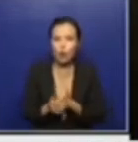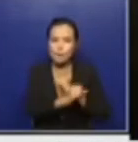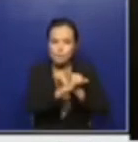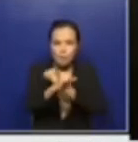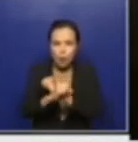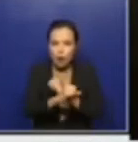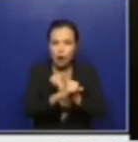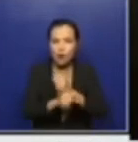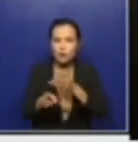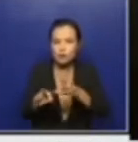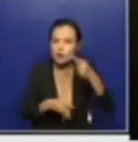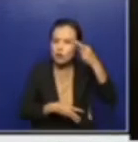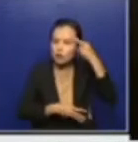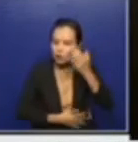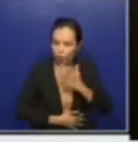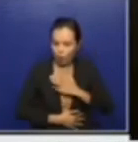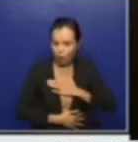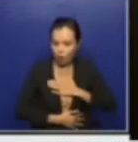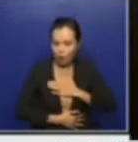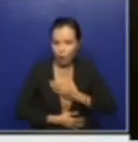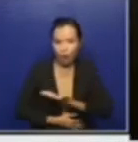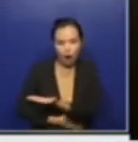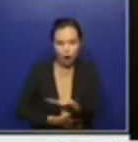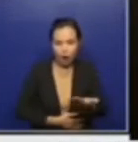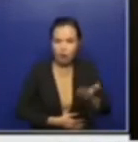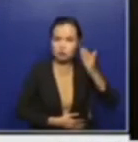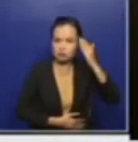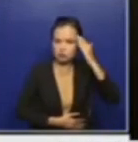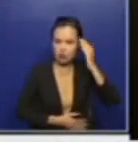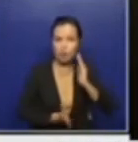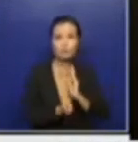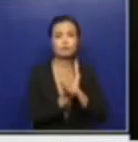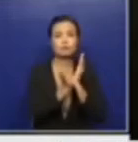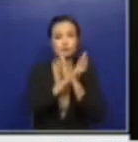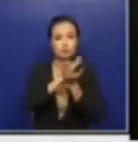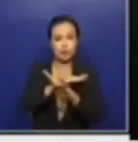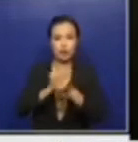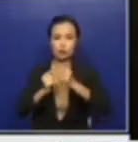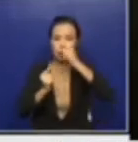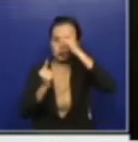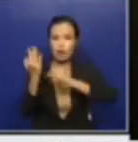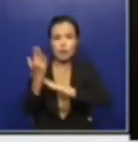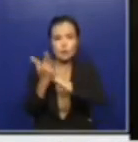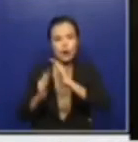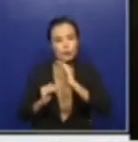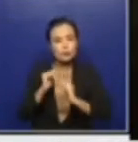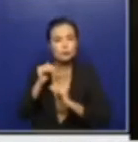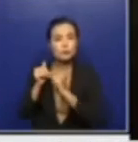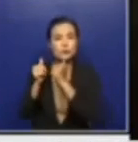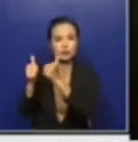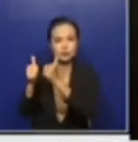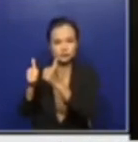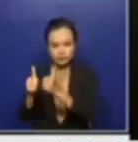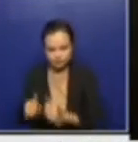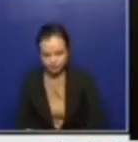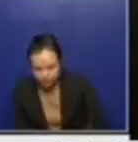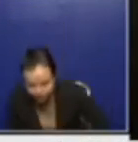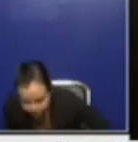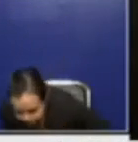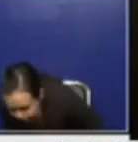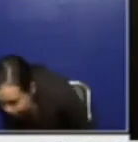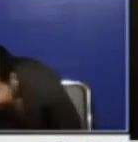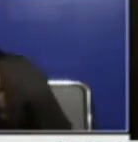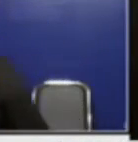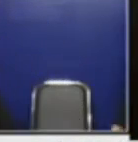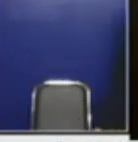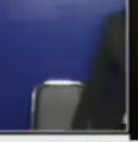าให้คนอื่นรับทราบแล้วก็มีการเปลี่ยนแปลงประเทศให้ดีขึ้นท่านประธาน